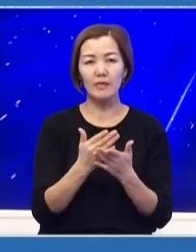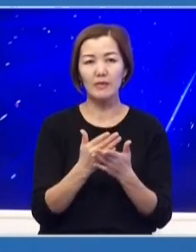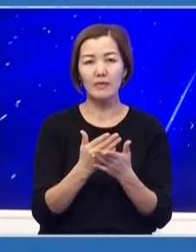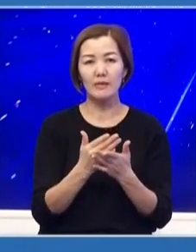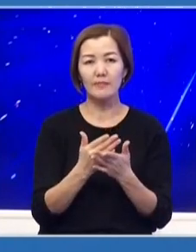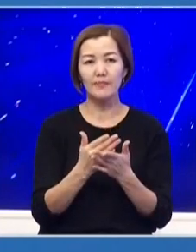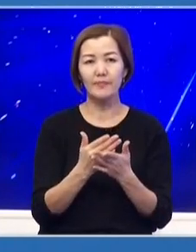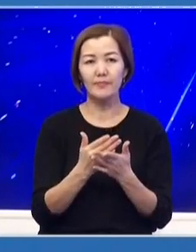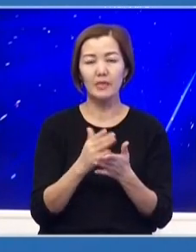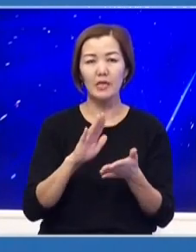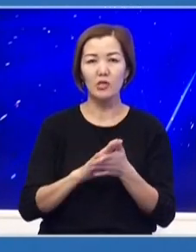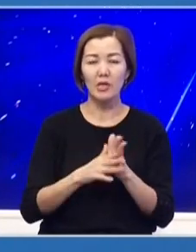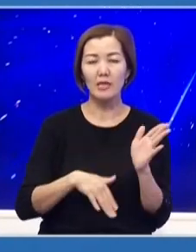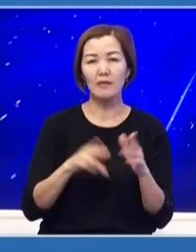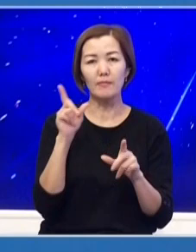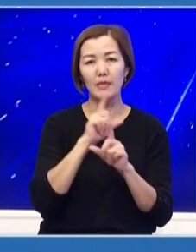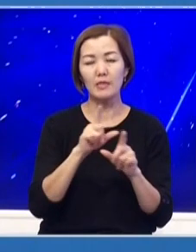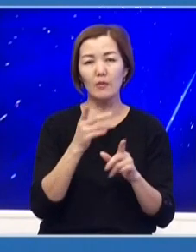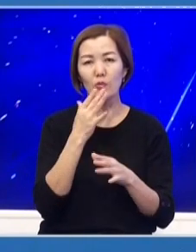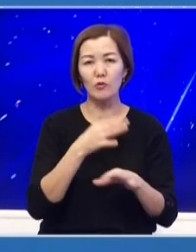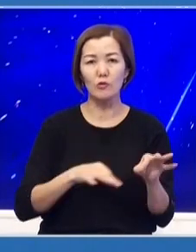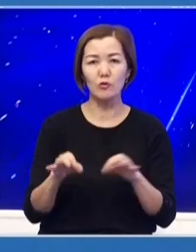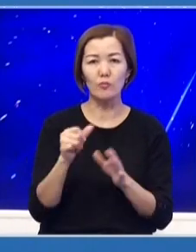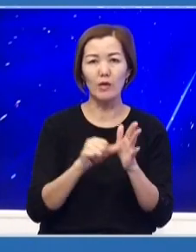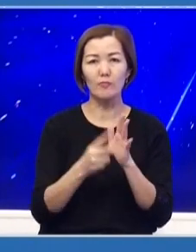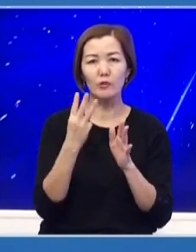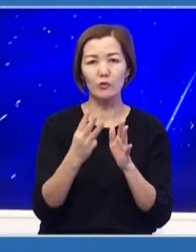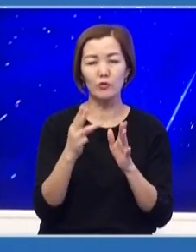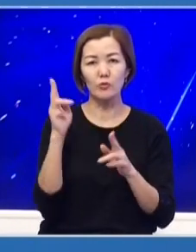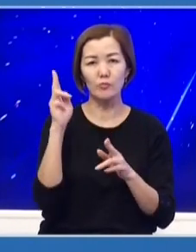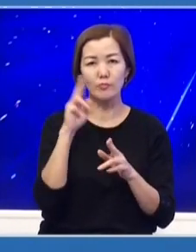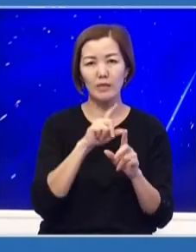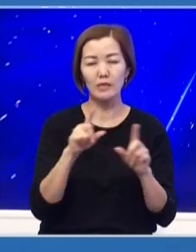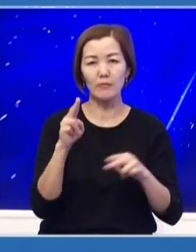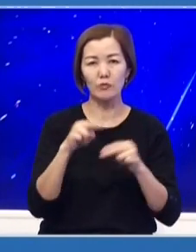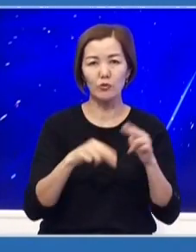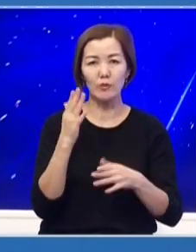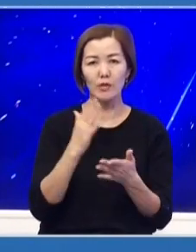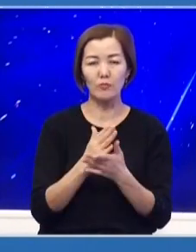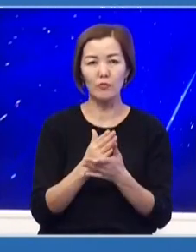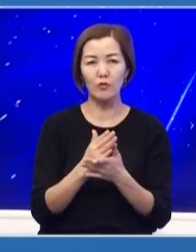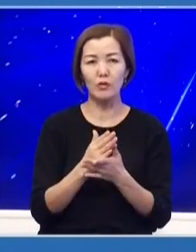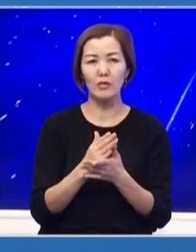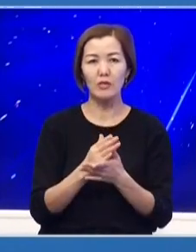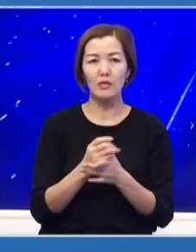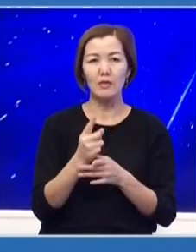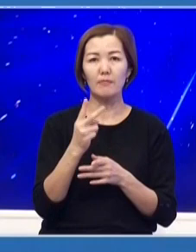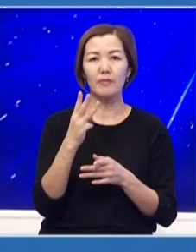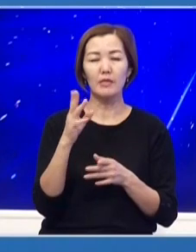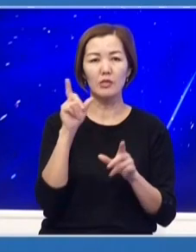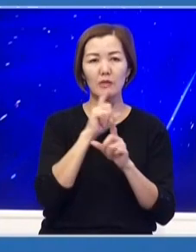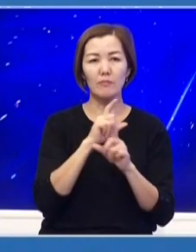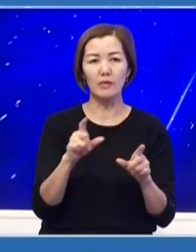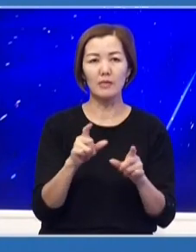бойынша ұлттық жоба бойынша 63 мектеп жоспарланып отыр. Оның үстіне тағы да бірнеше мектеп